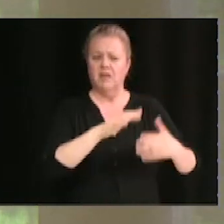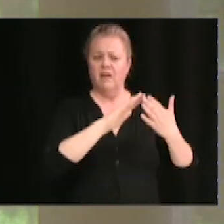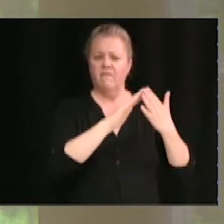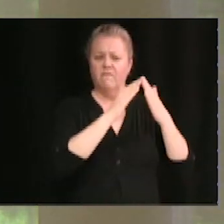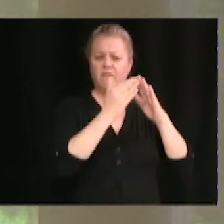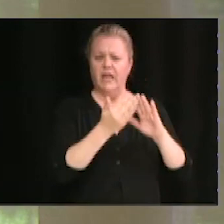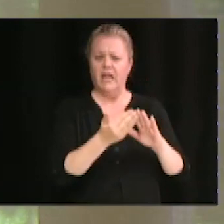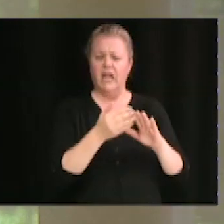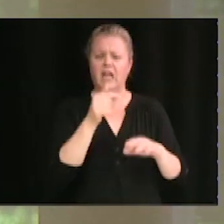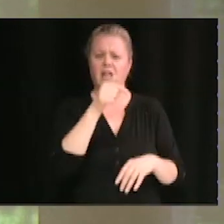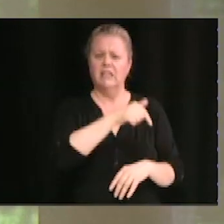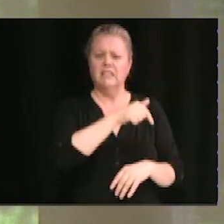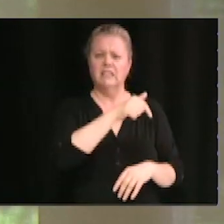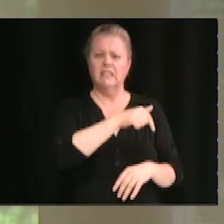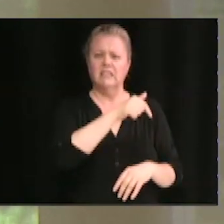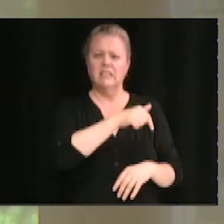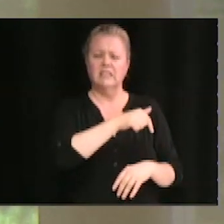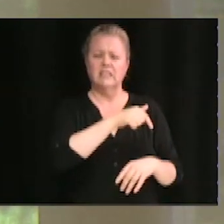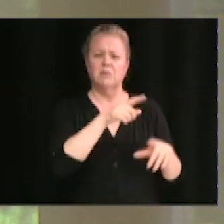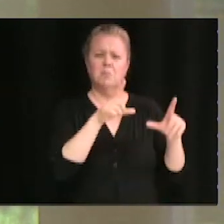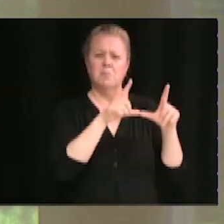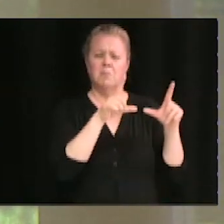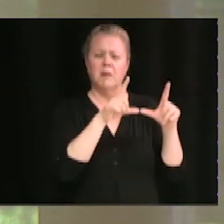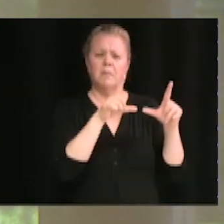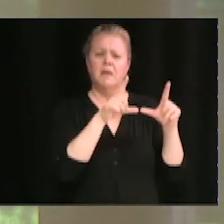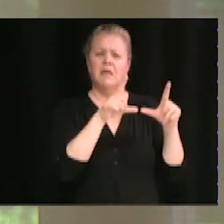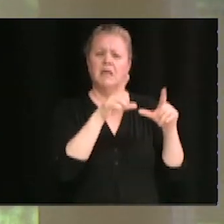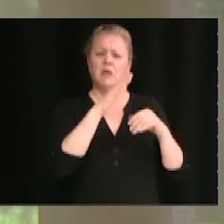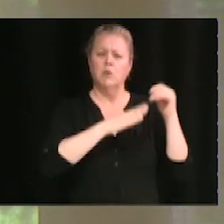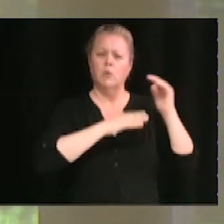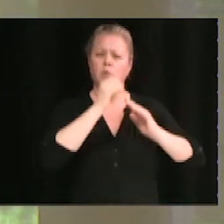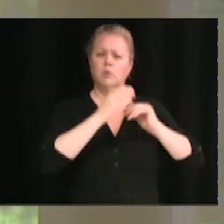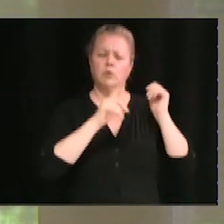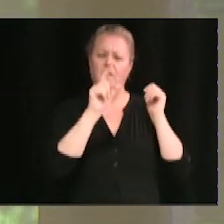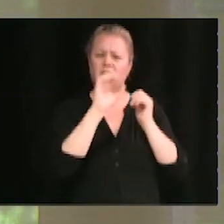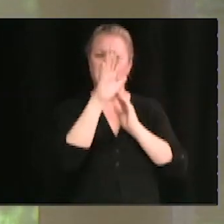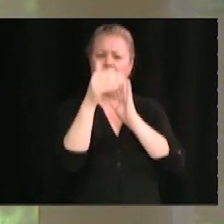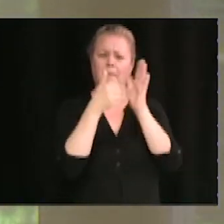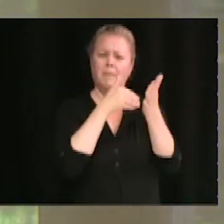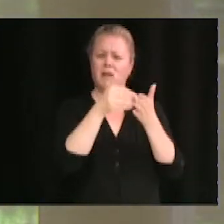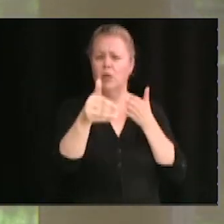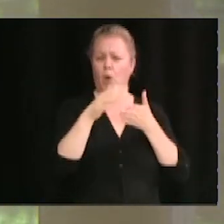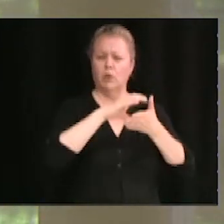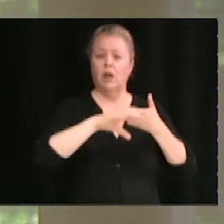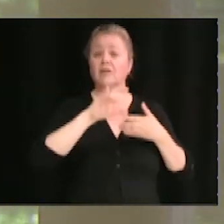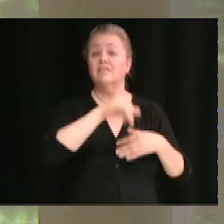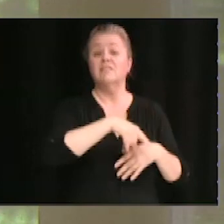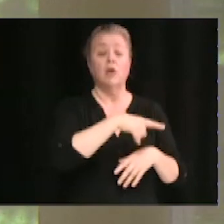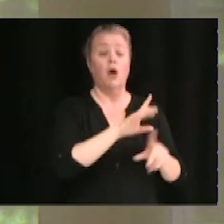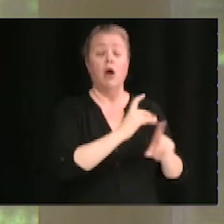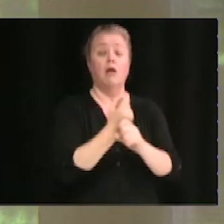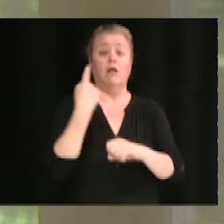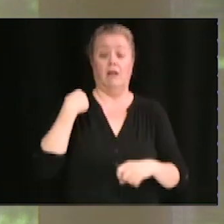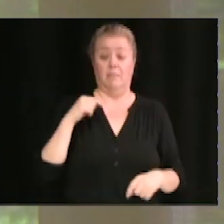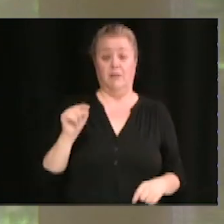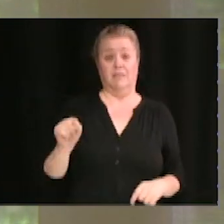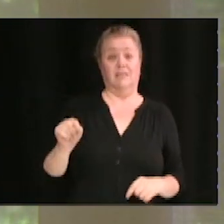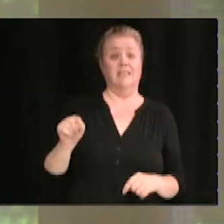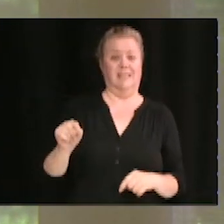permis de construction de 25 millions de dollars, qui fait la différence entre